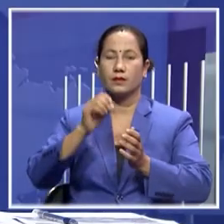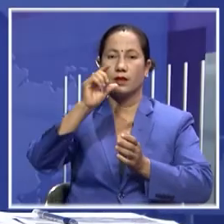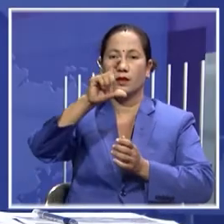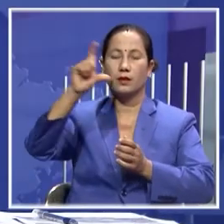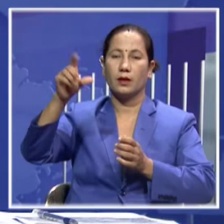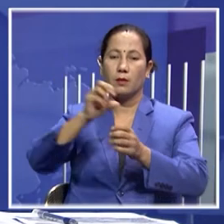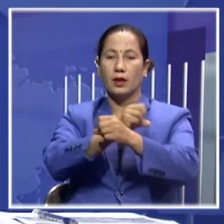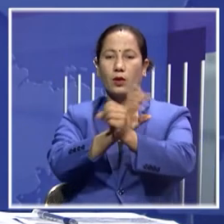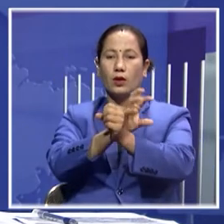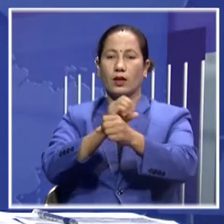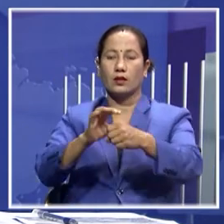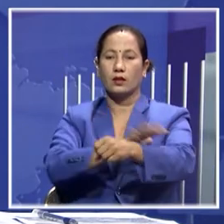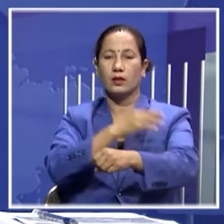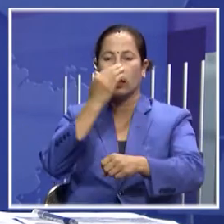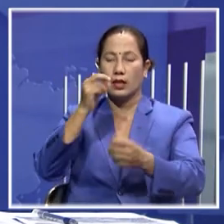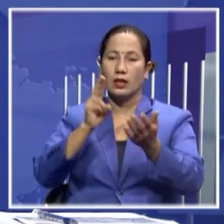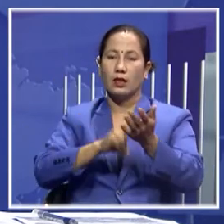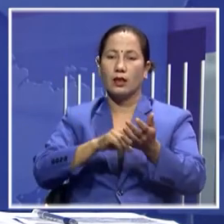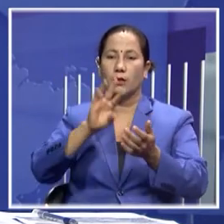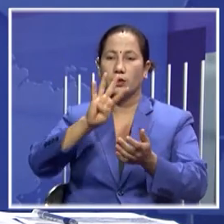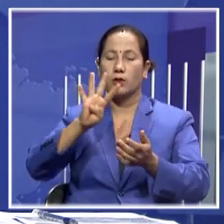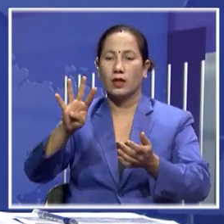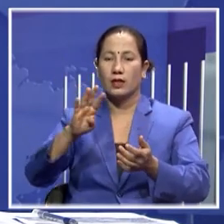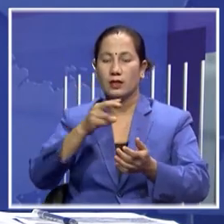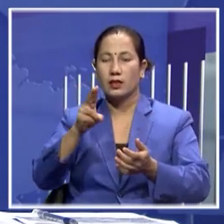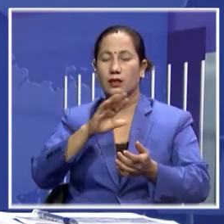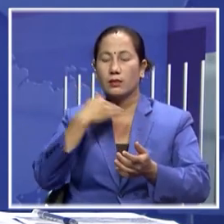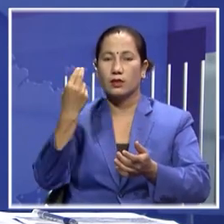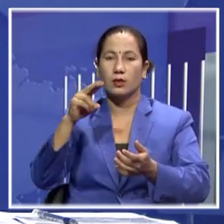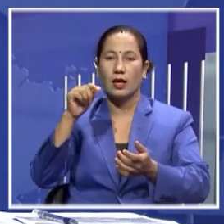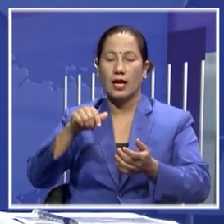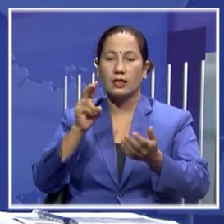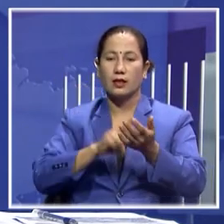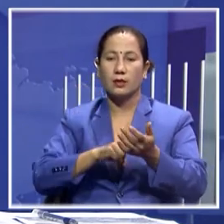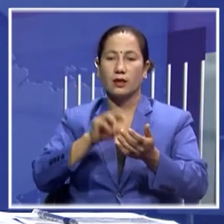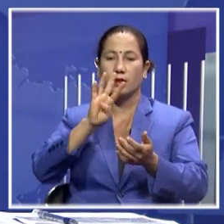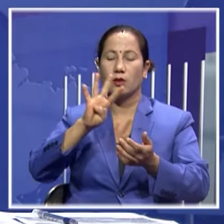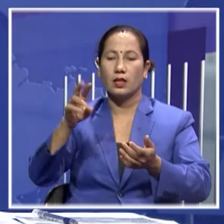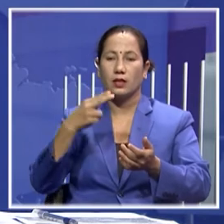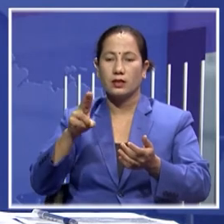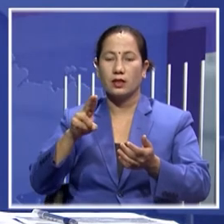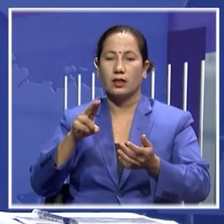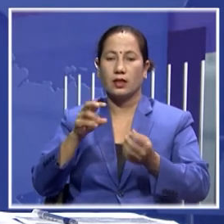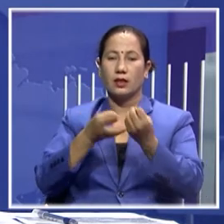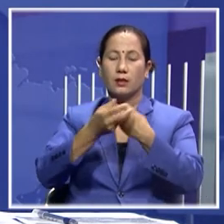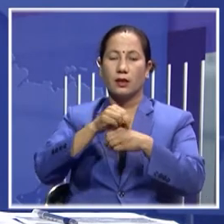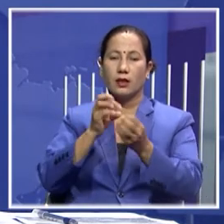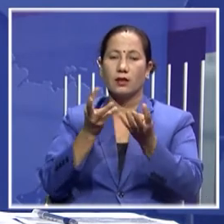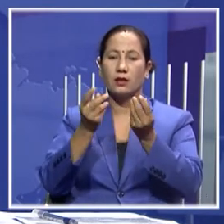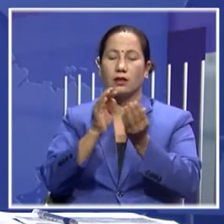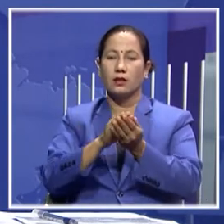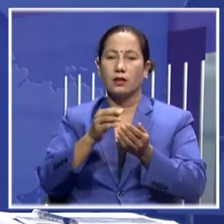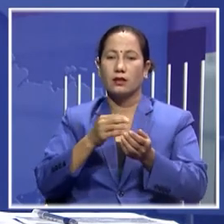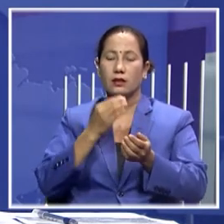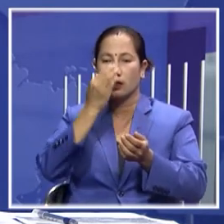नेपालमा कोरोना संक्रमणका कारण थप 44 जनाको मृत्यु भएको छ। आज थपिएका 44 जनासहित नेपालमा कोरोना संक्रमणका कारण